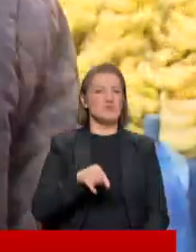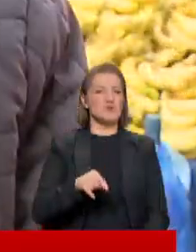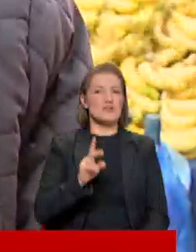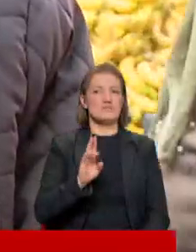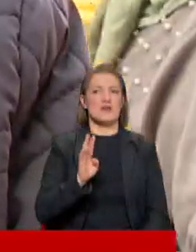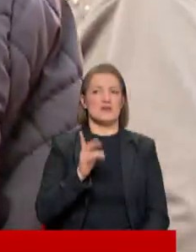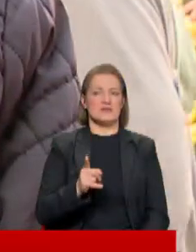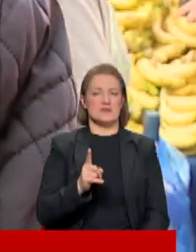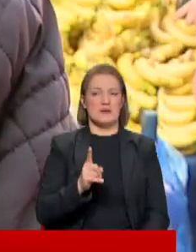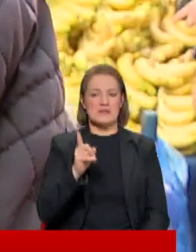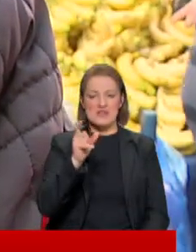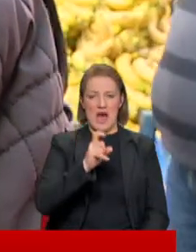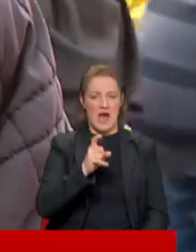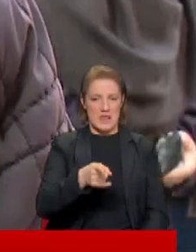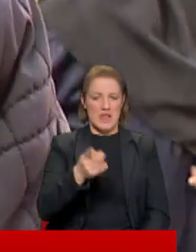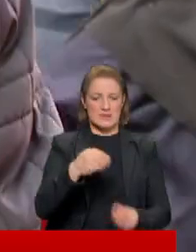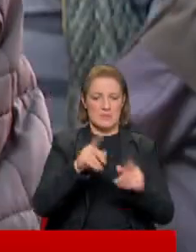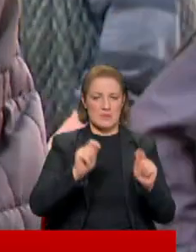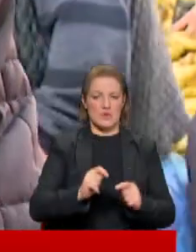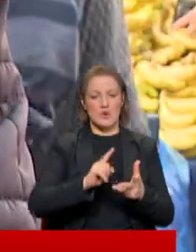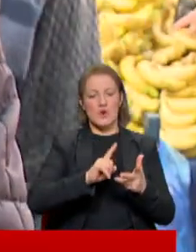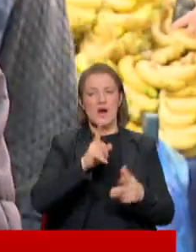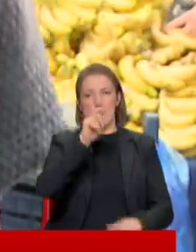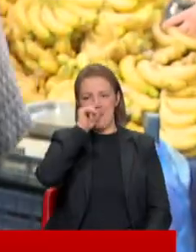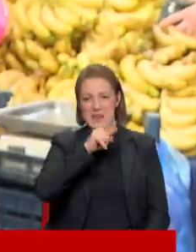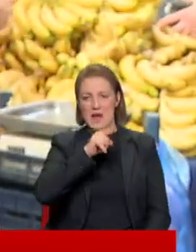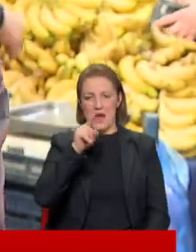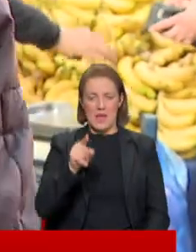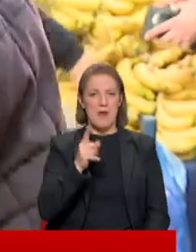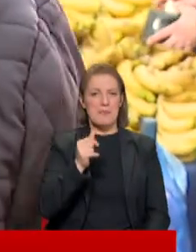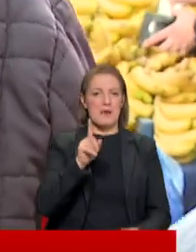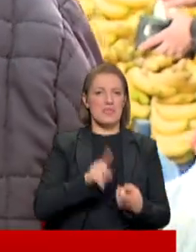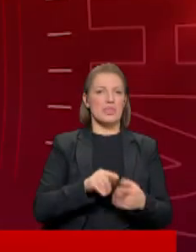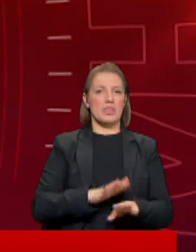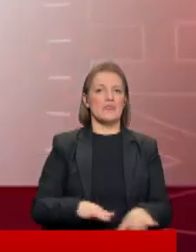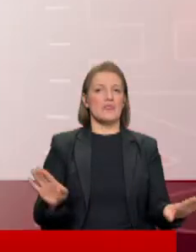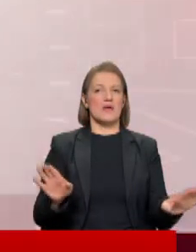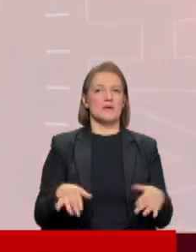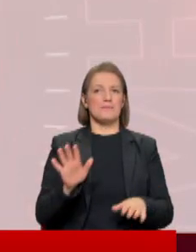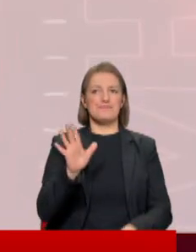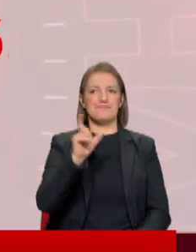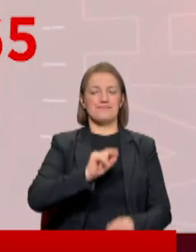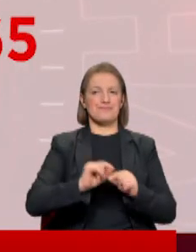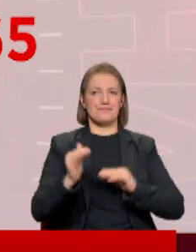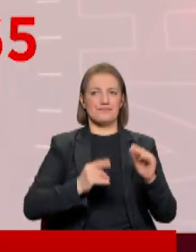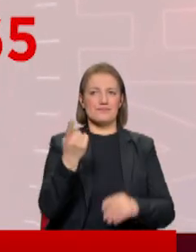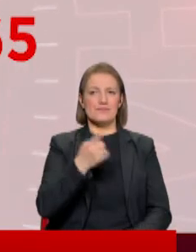lira. Birinci ayda zam yapacaklar. Üçüncü aya kalmadan, üçüncü ayda bitti gitti. 5 aylık